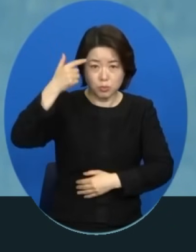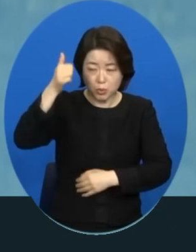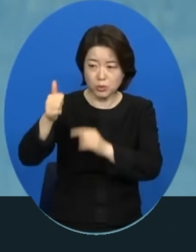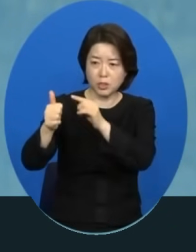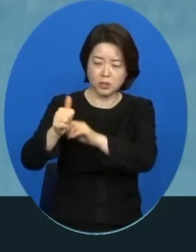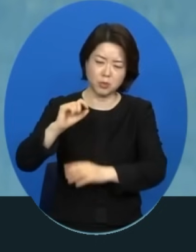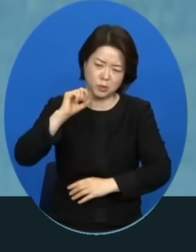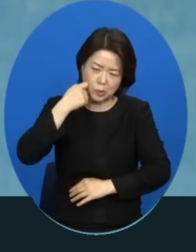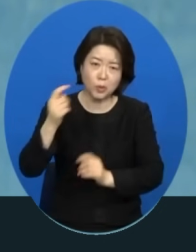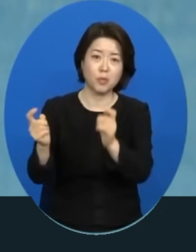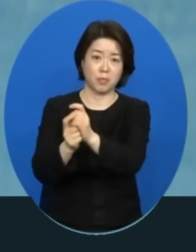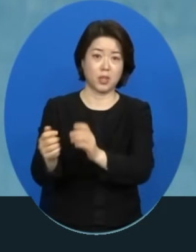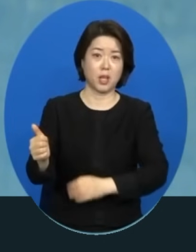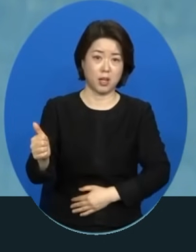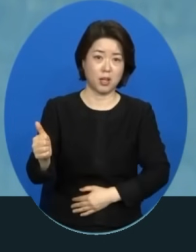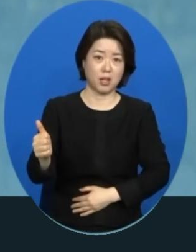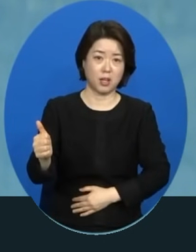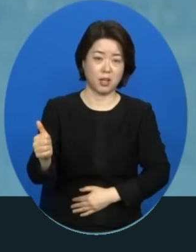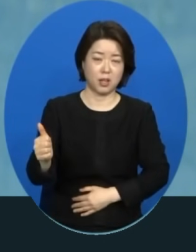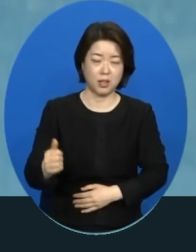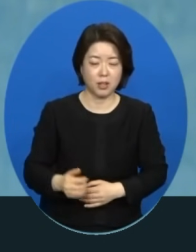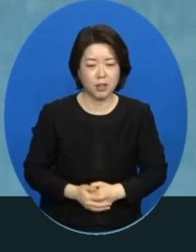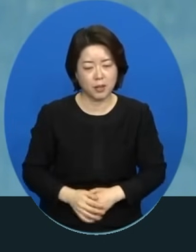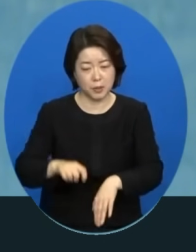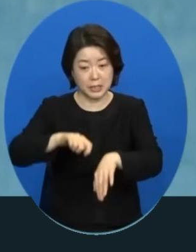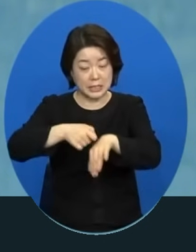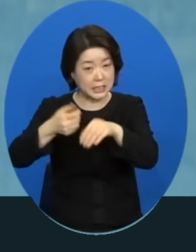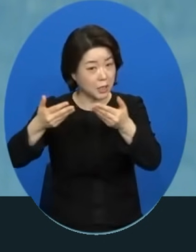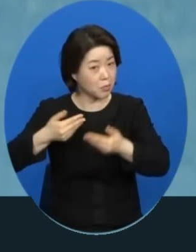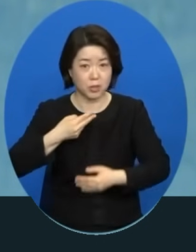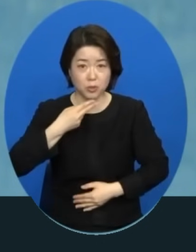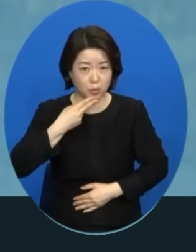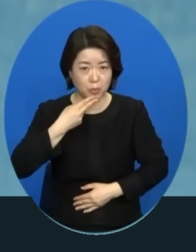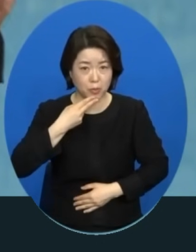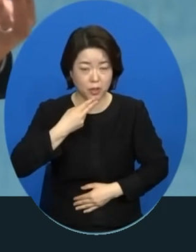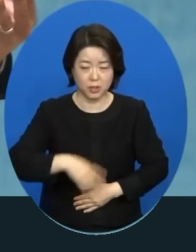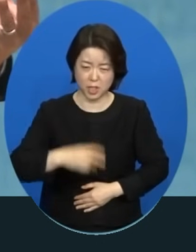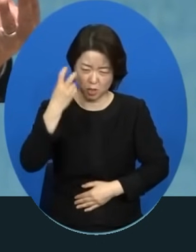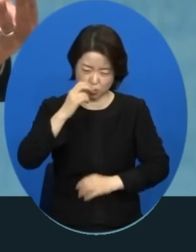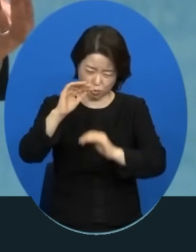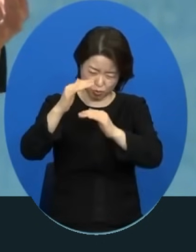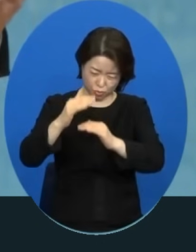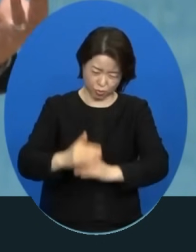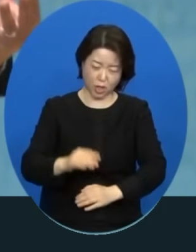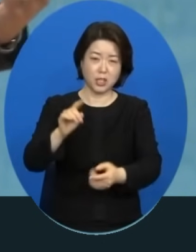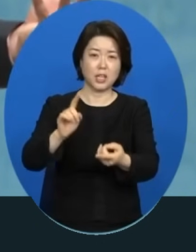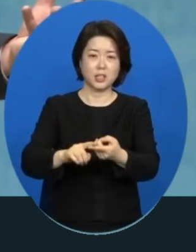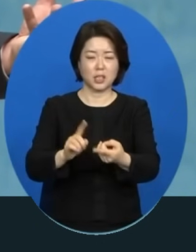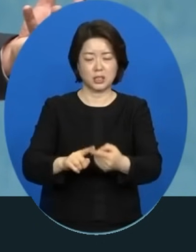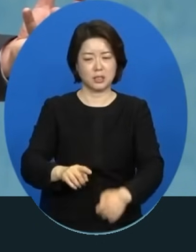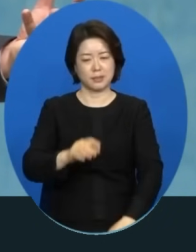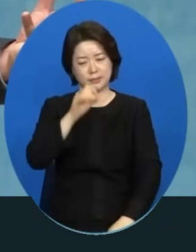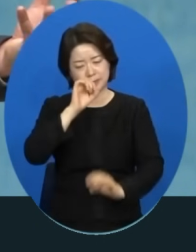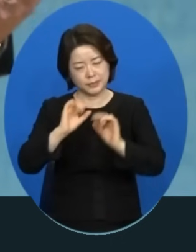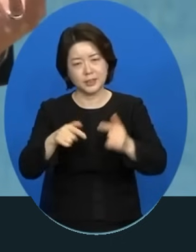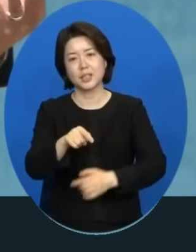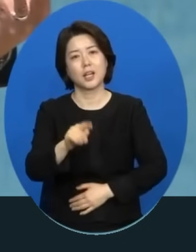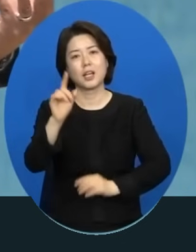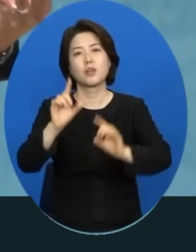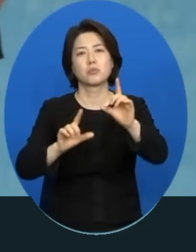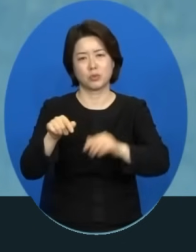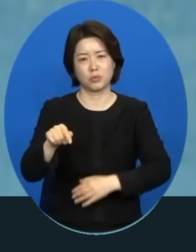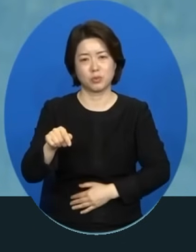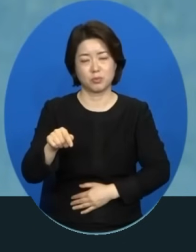되니까 물론 어떤 징계는 없었지만 이 수사 과정 자체가 굉장히 좋지 않은 그 기분이었고 과정이었습니다.